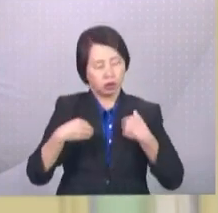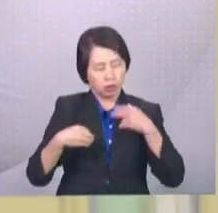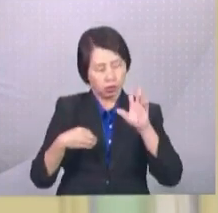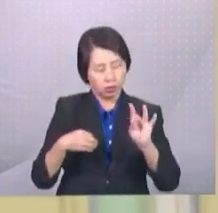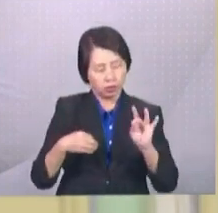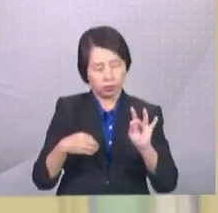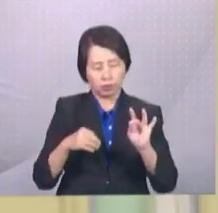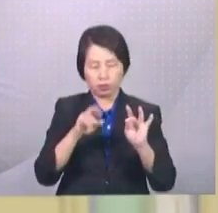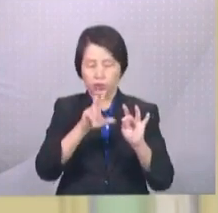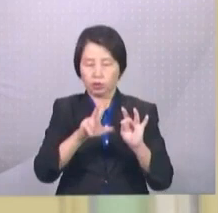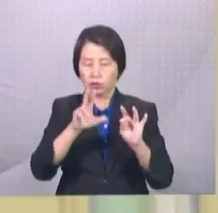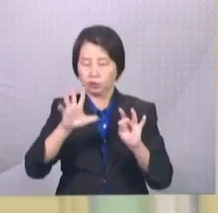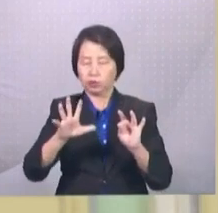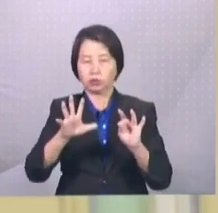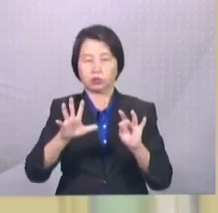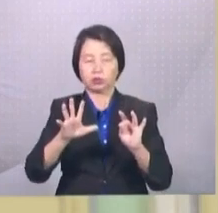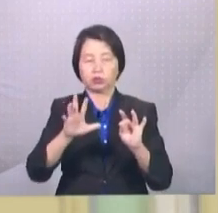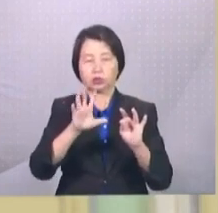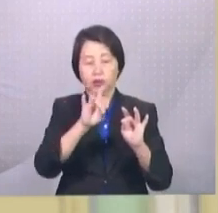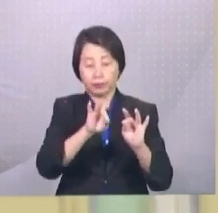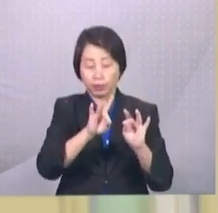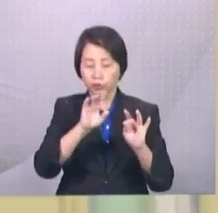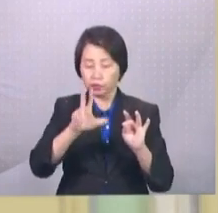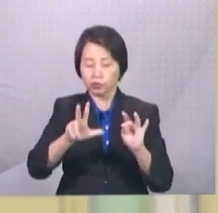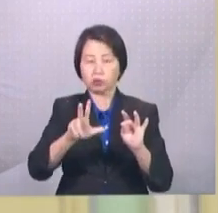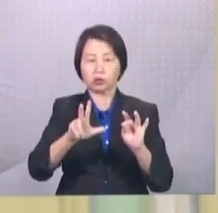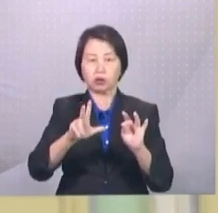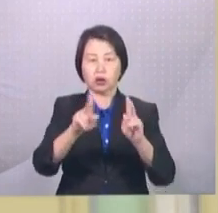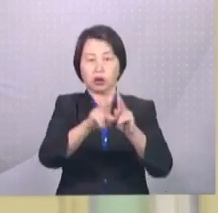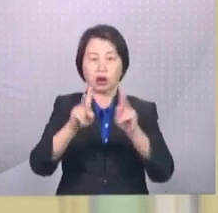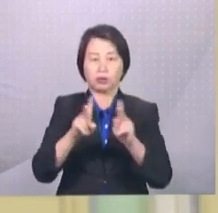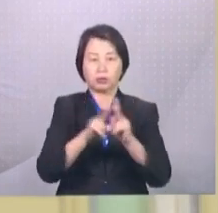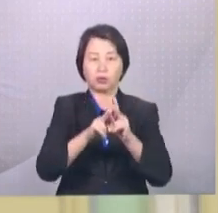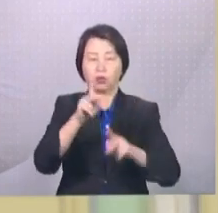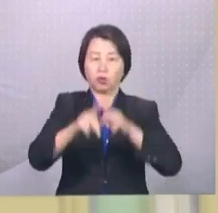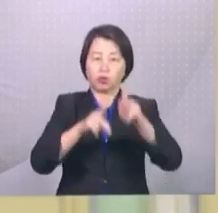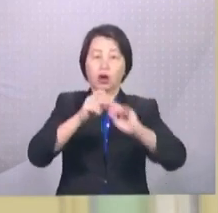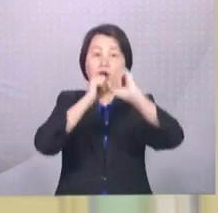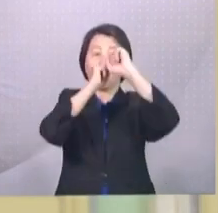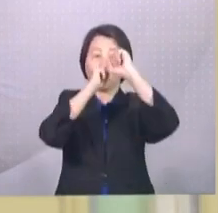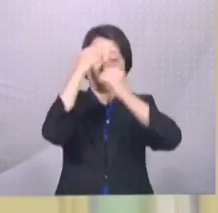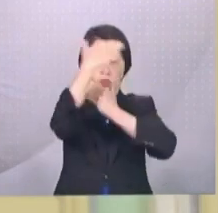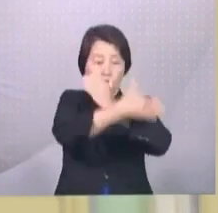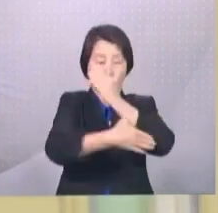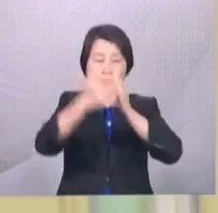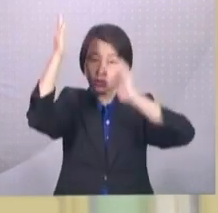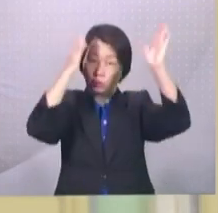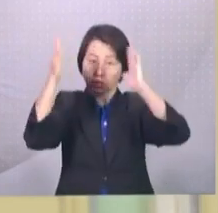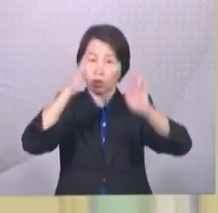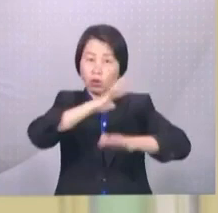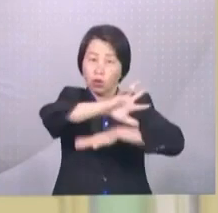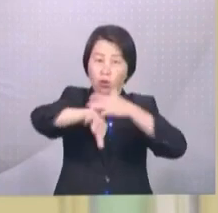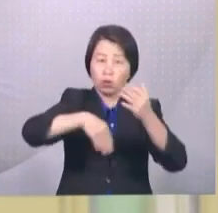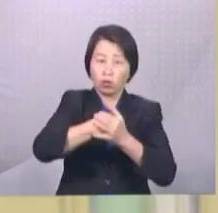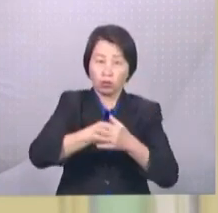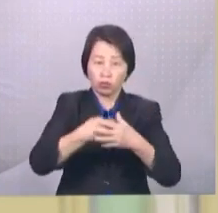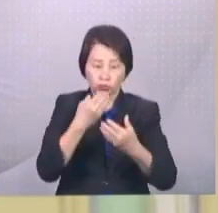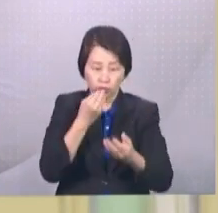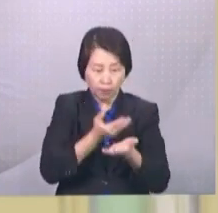853 perkampungan asli orang asli di seluruh negara bernilai